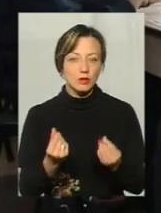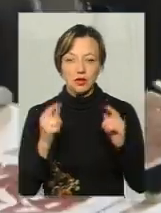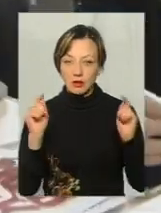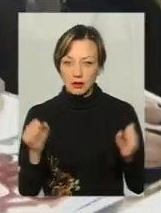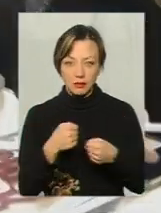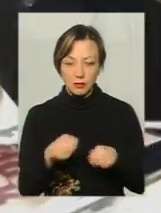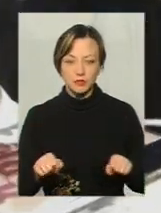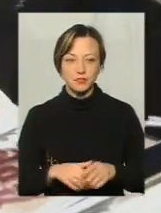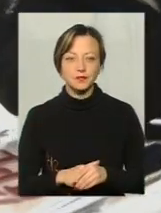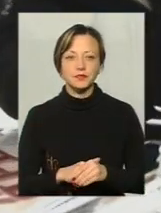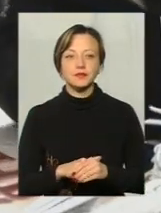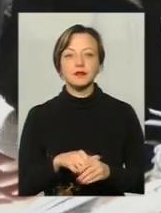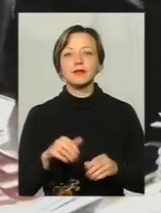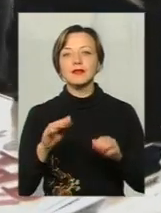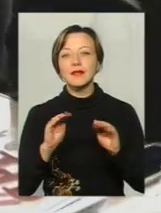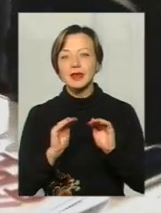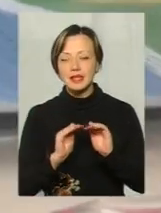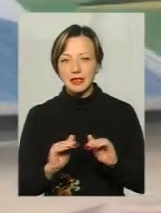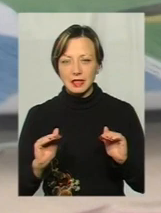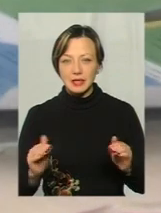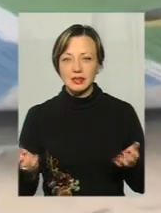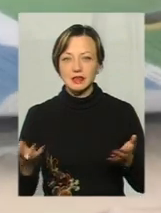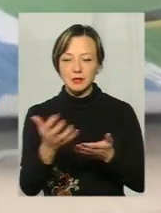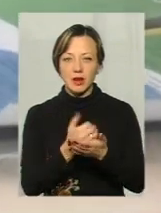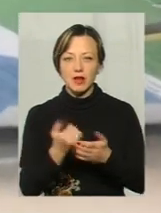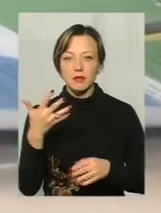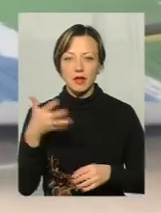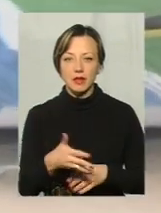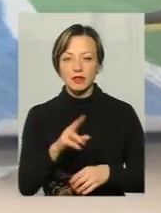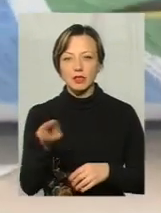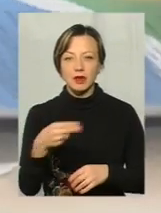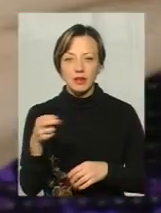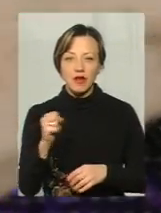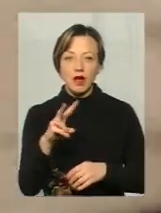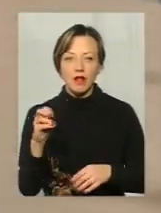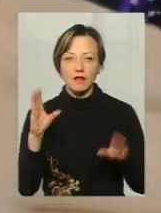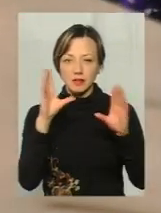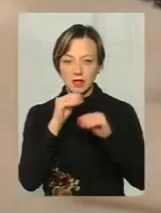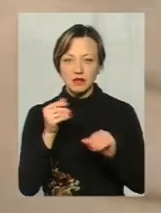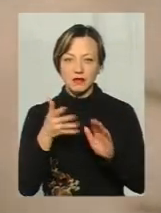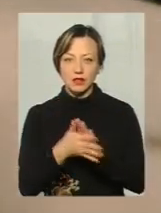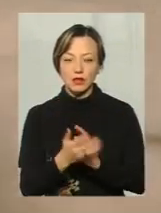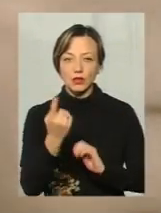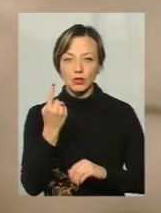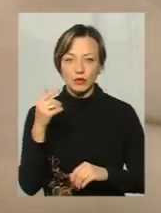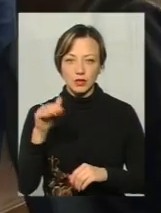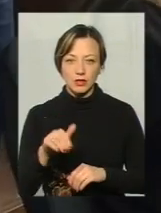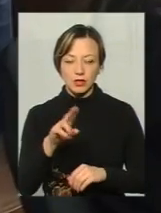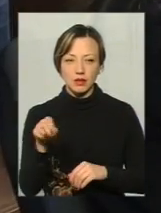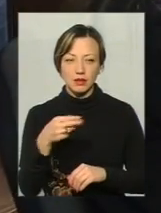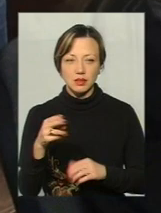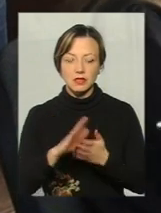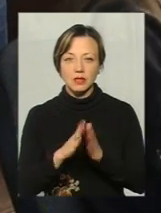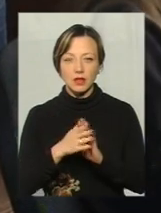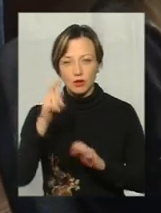непідйомні. Юні волонтери зібрали 5 тисяч євро і передали батькам Антона. Однак ті встигли витратити лише 1 тисячу. Стан